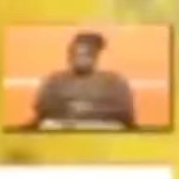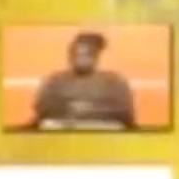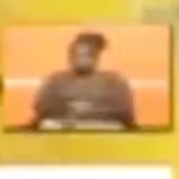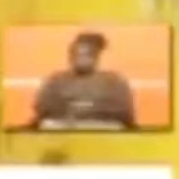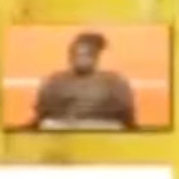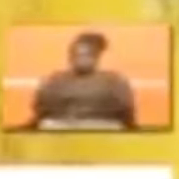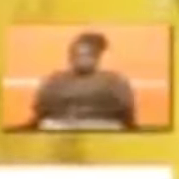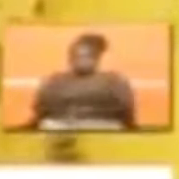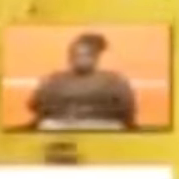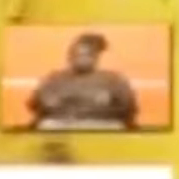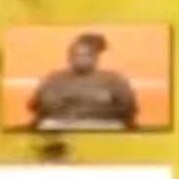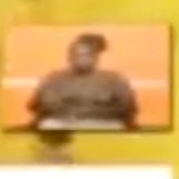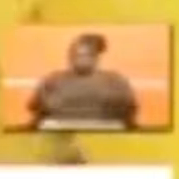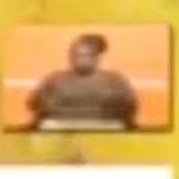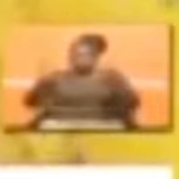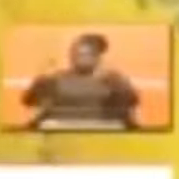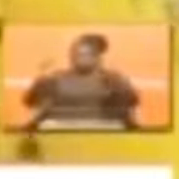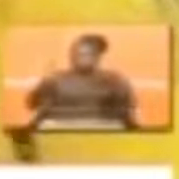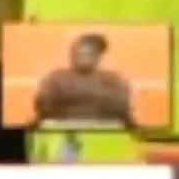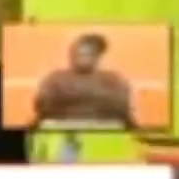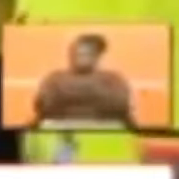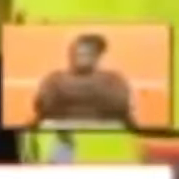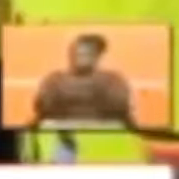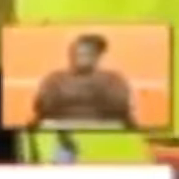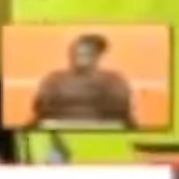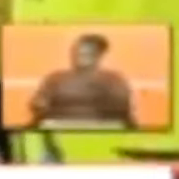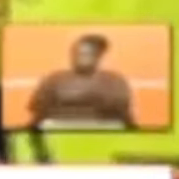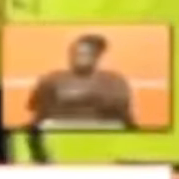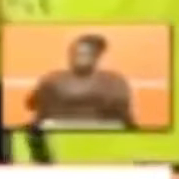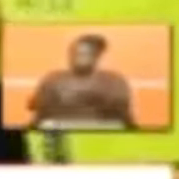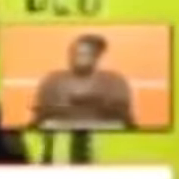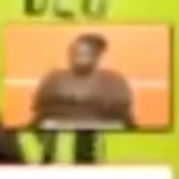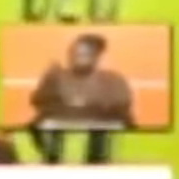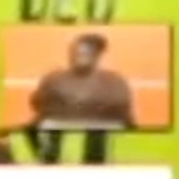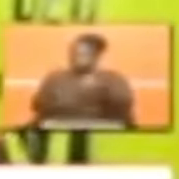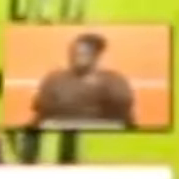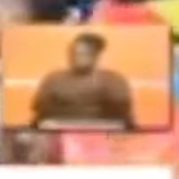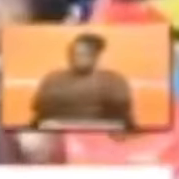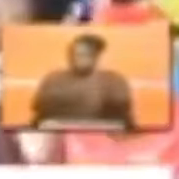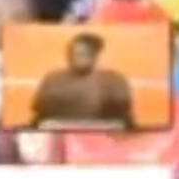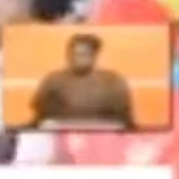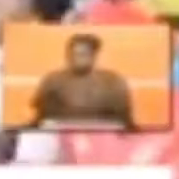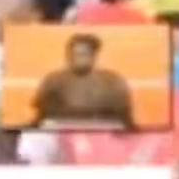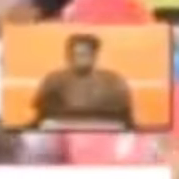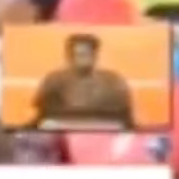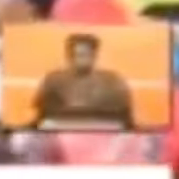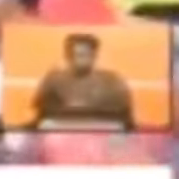wali mu mbeera yakujaga na kuyisa bivulo kubanga Uganda abadde yayise oddo okwesogeza akabalirizo ezinaabeire Morocco